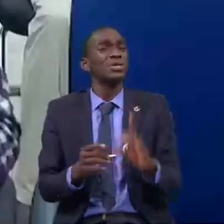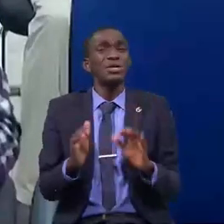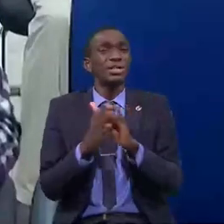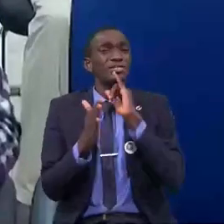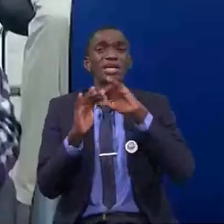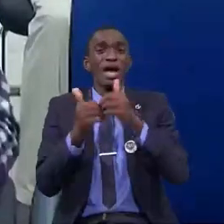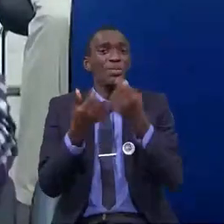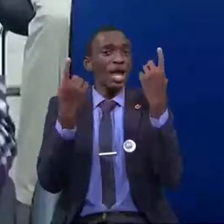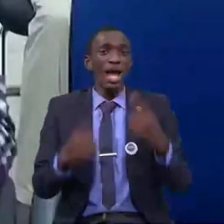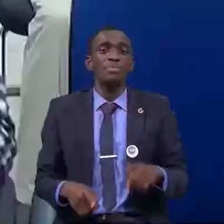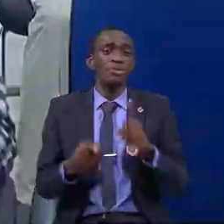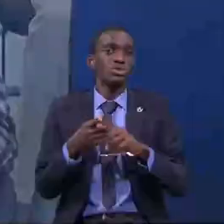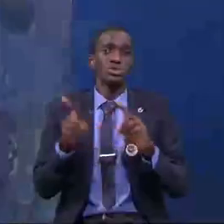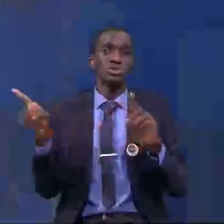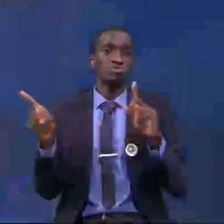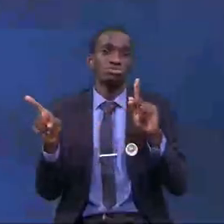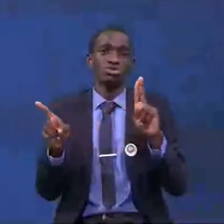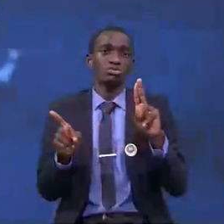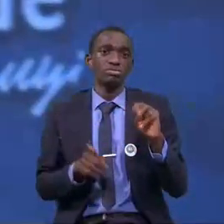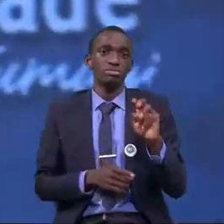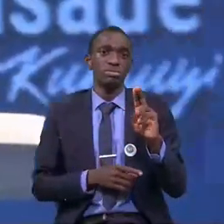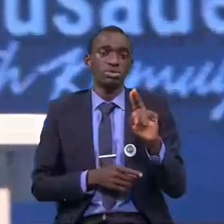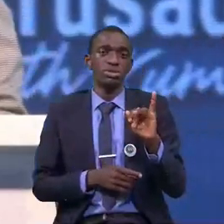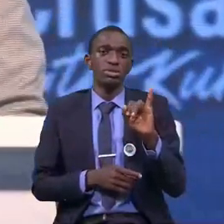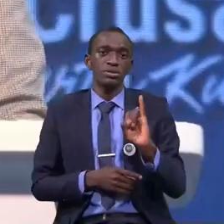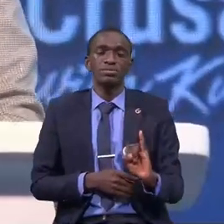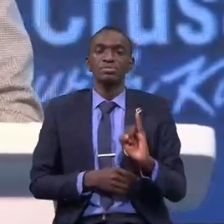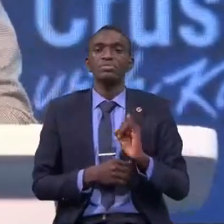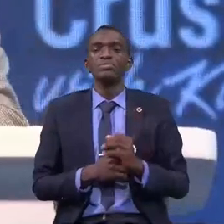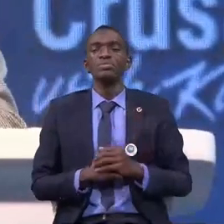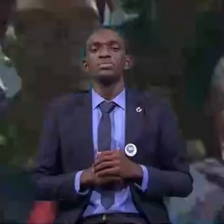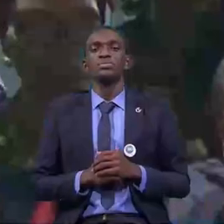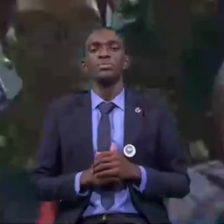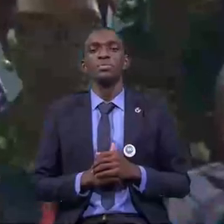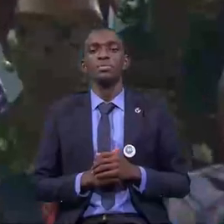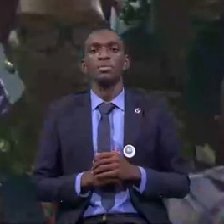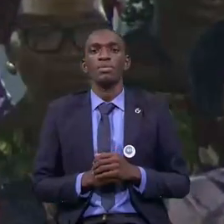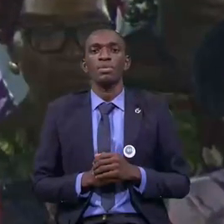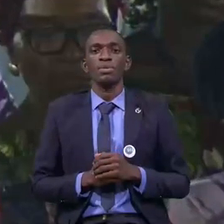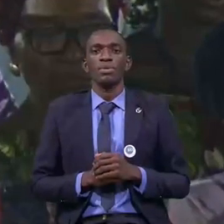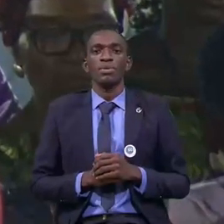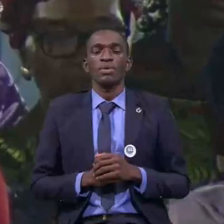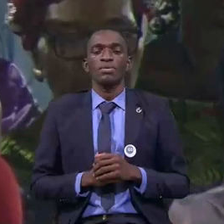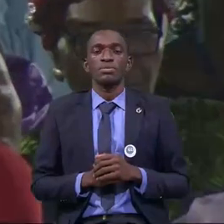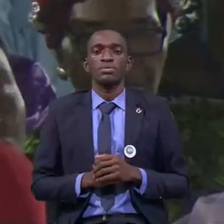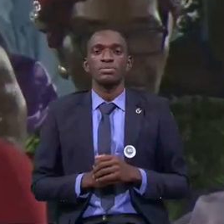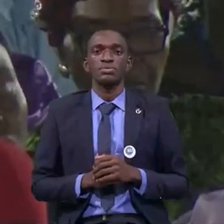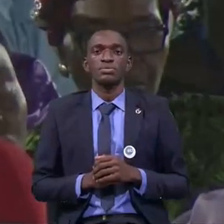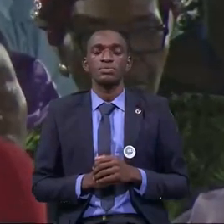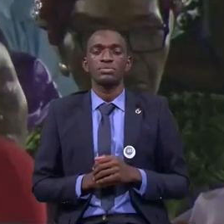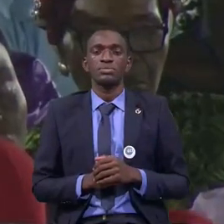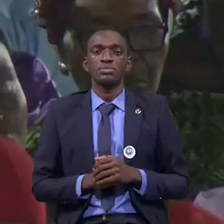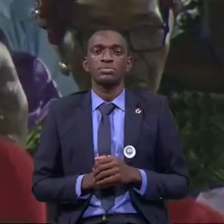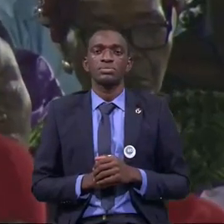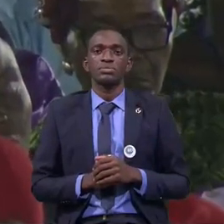Et si ça, tu as réellement été sauvé, les paroles, les messages que tu as écoutés à la croisade de 10 de Diola, c'est toi qui vas